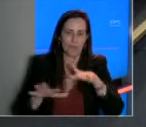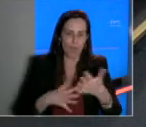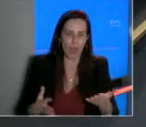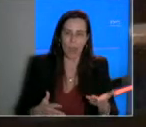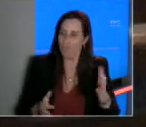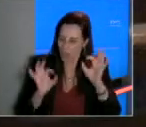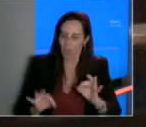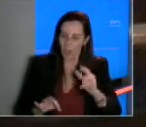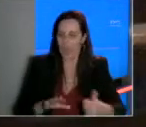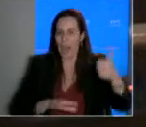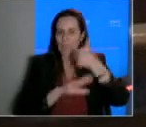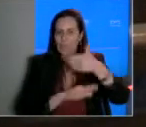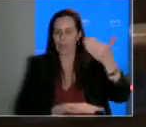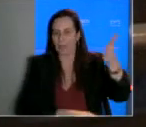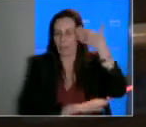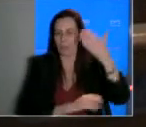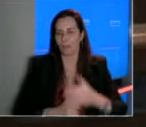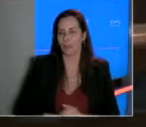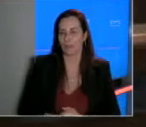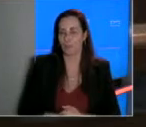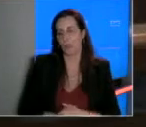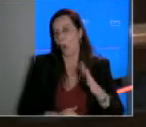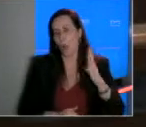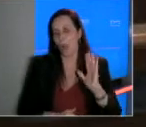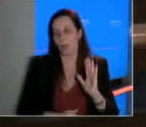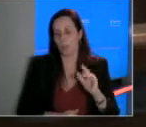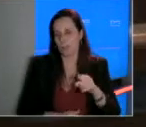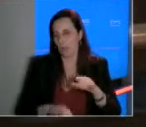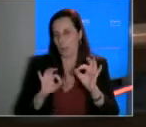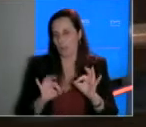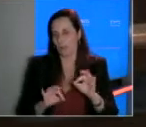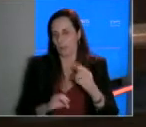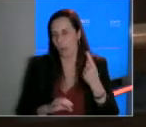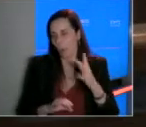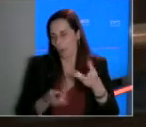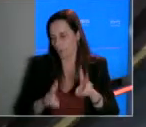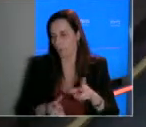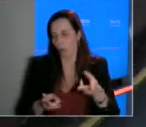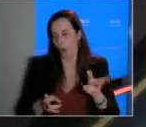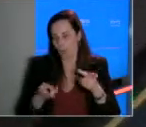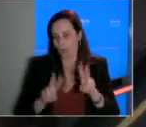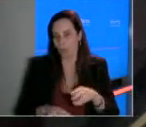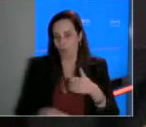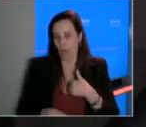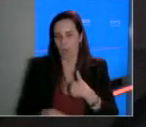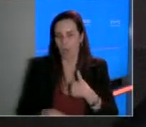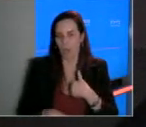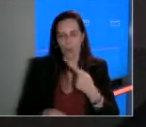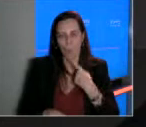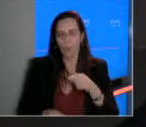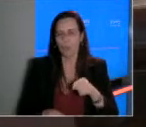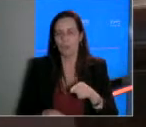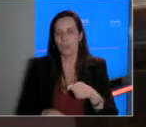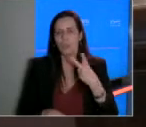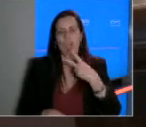ממשלה ואשכרה צריך להנהיג את המדינה. יכול להיות, אגב, זה באמת אחת האפשרויות. אפשרות נוספת שאני ככה שם אותה על השולחן, זה